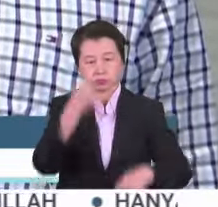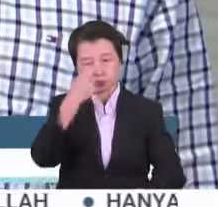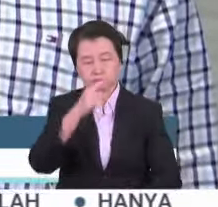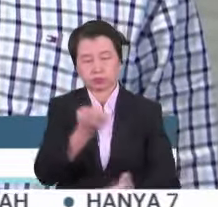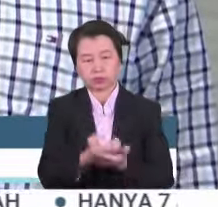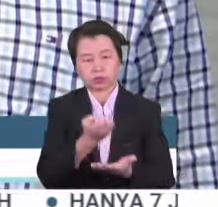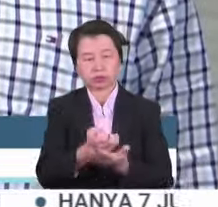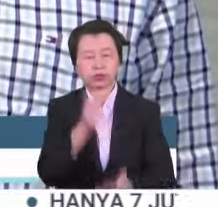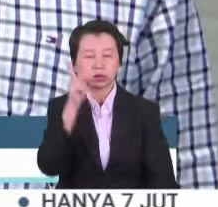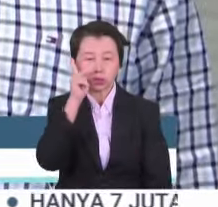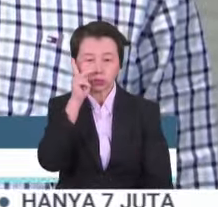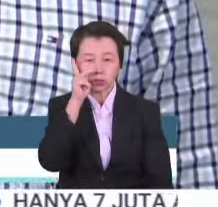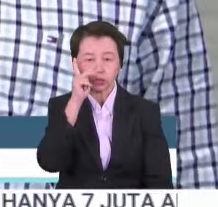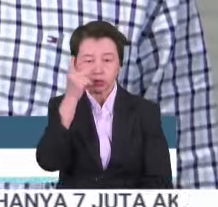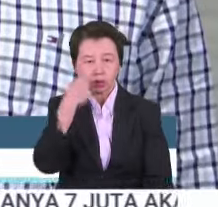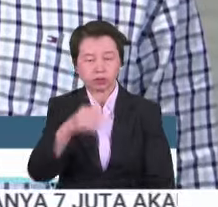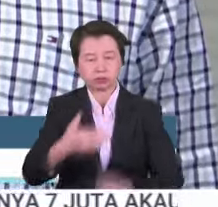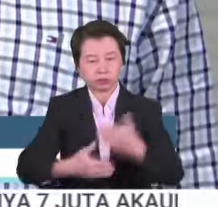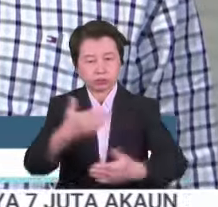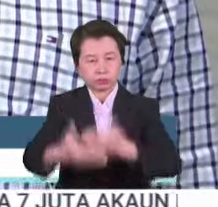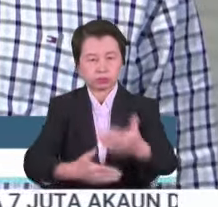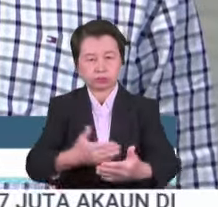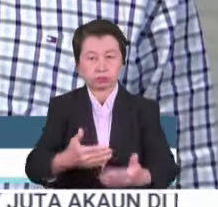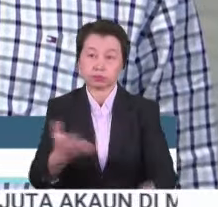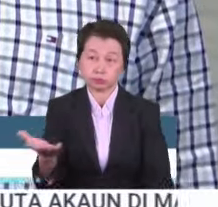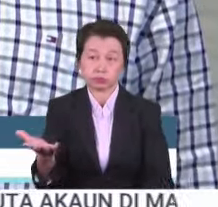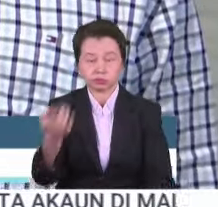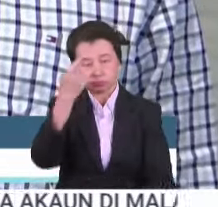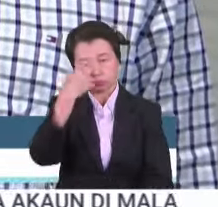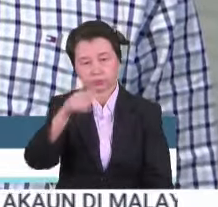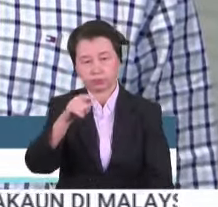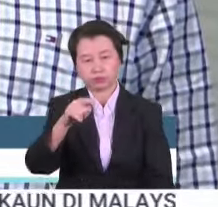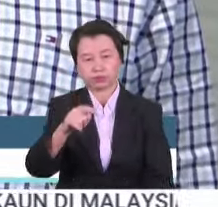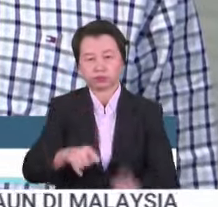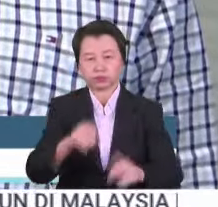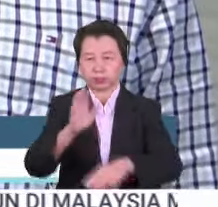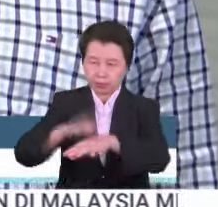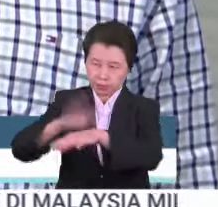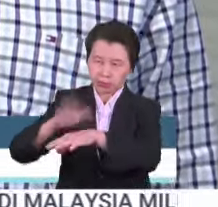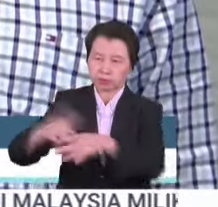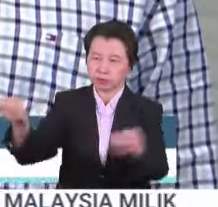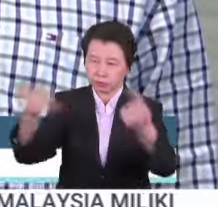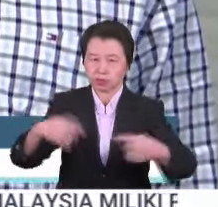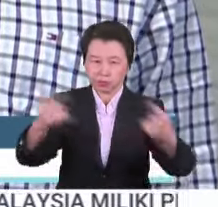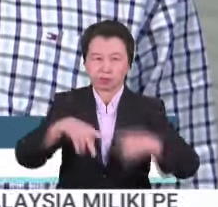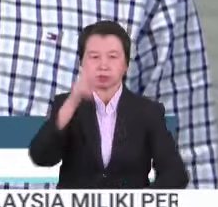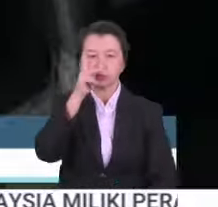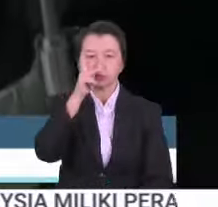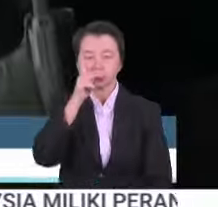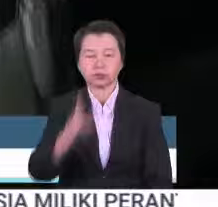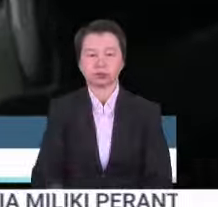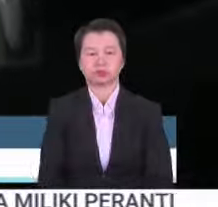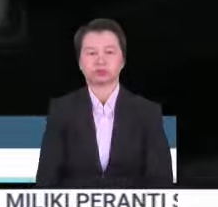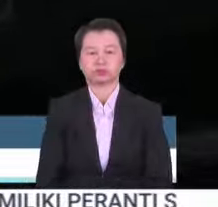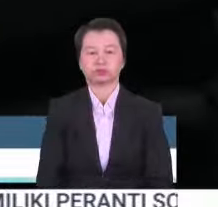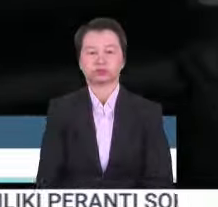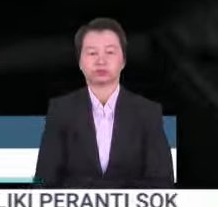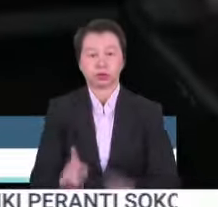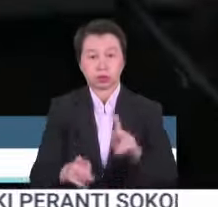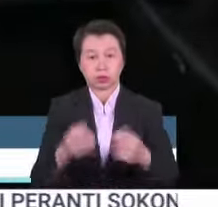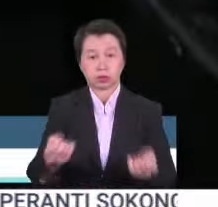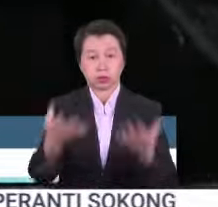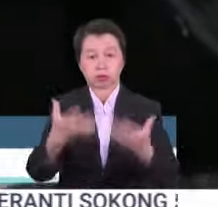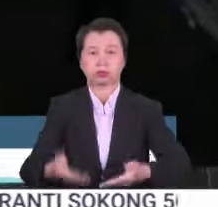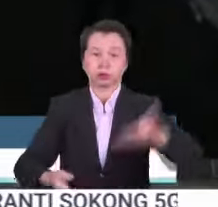lagi kan untuk majukan lagilah kan untuk bagi orang luar masuk ke negeri Kedah ni orang